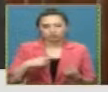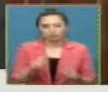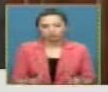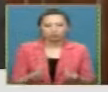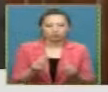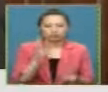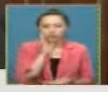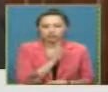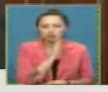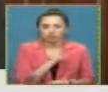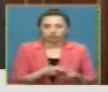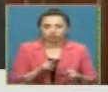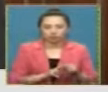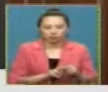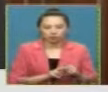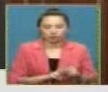ана деген,